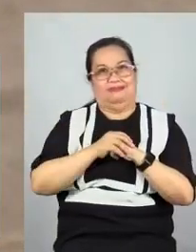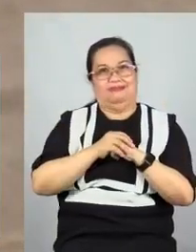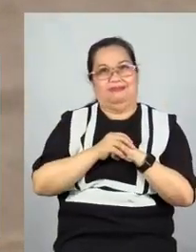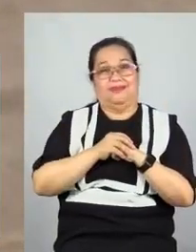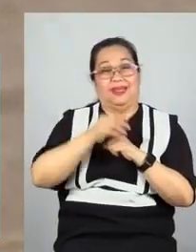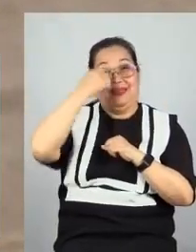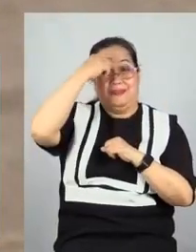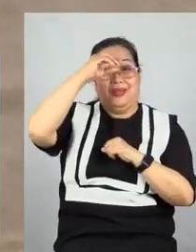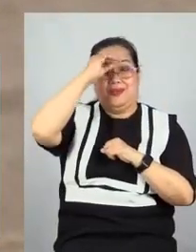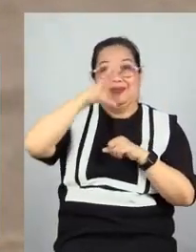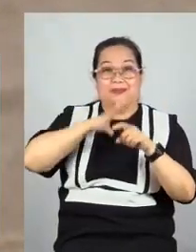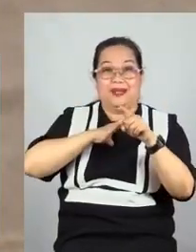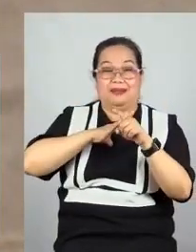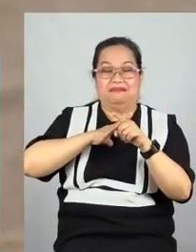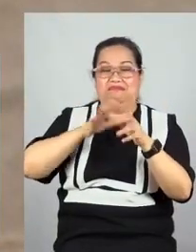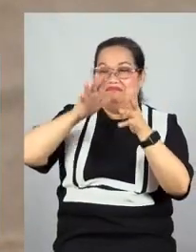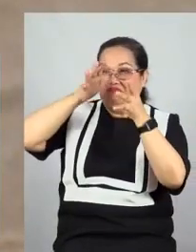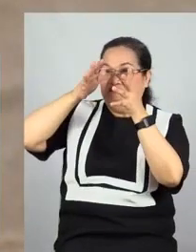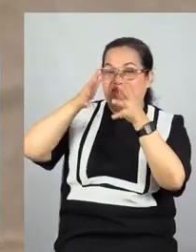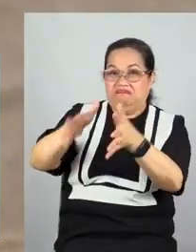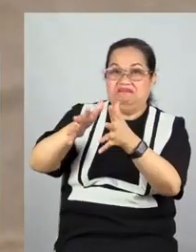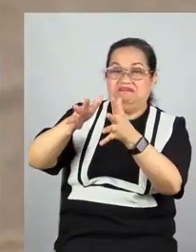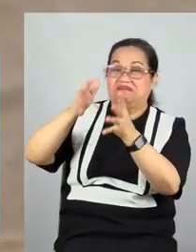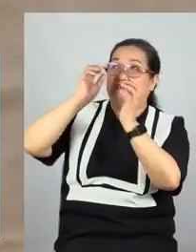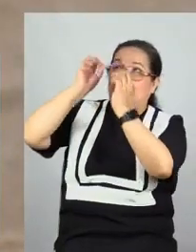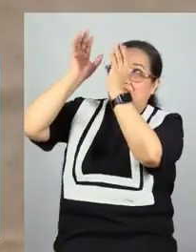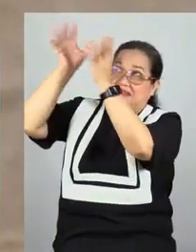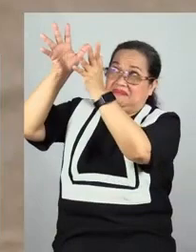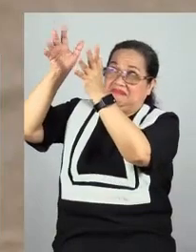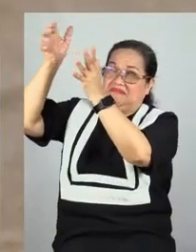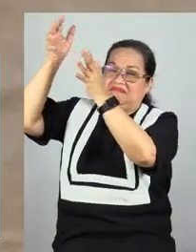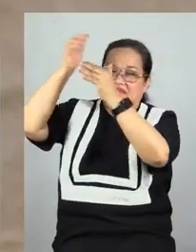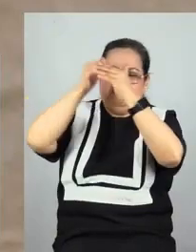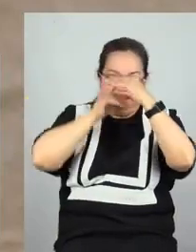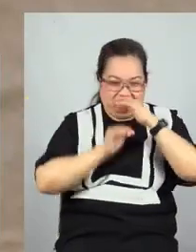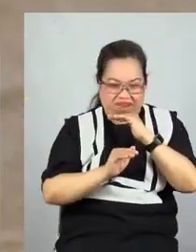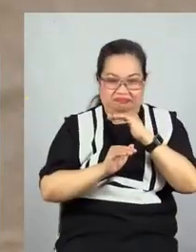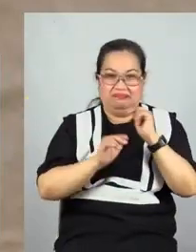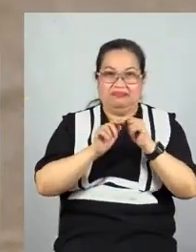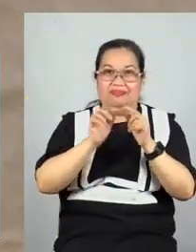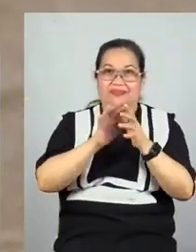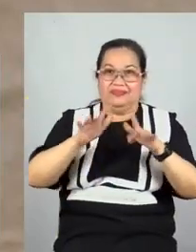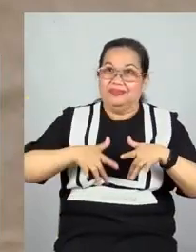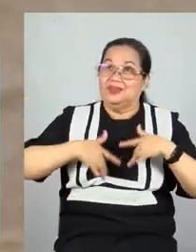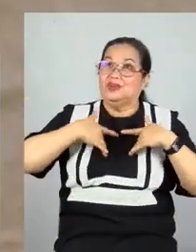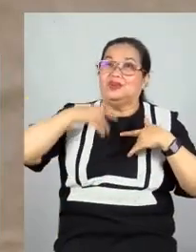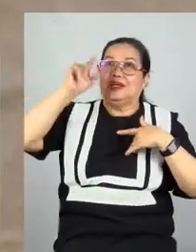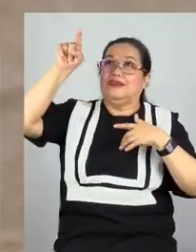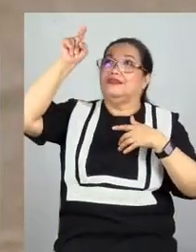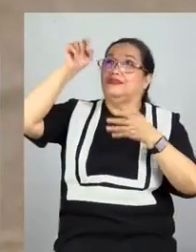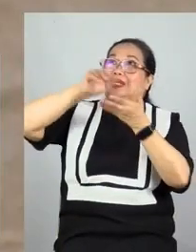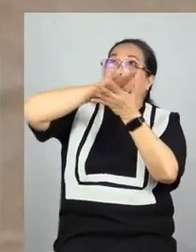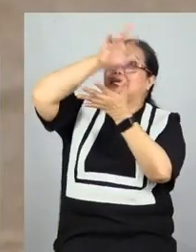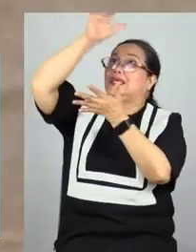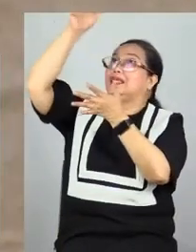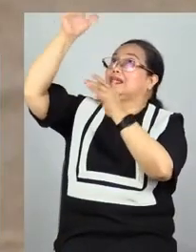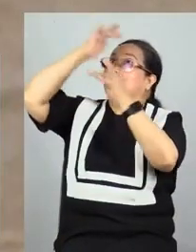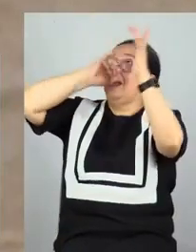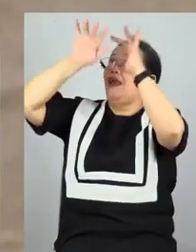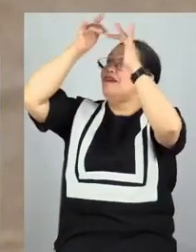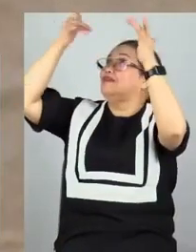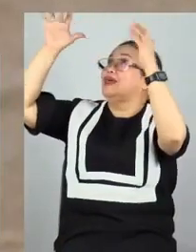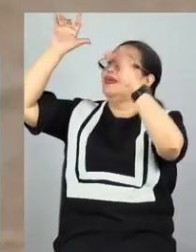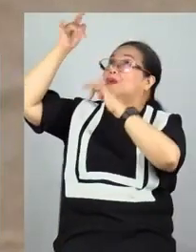Nawala po yun. Isinantabi niya po. Yung karapatan niya na manirahan sa